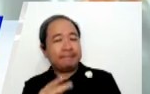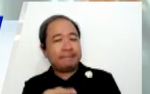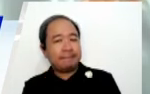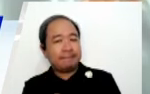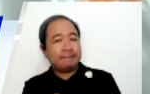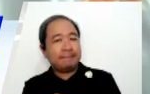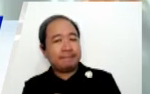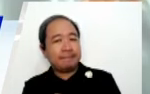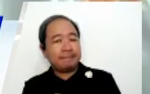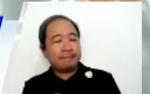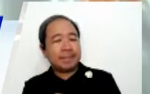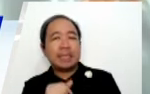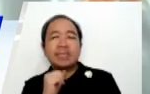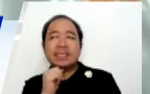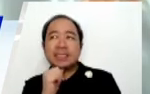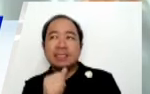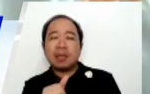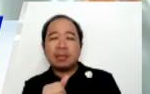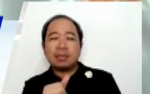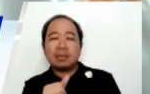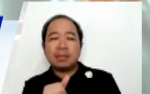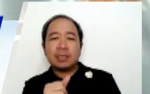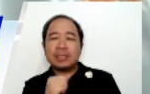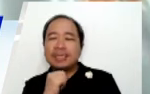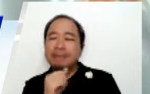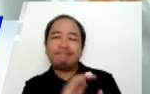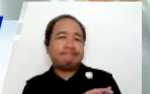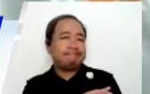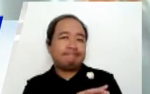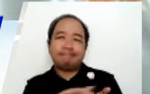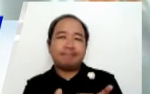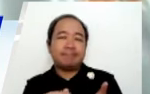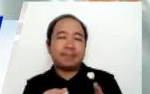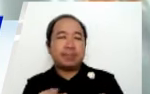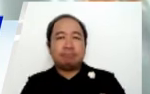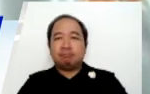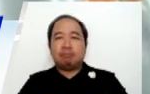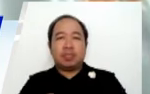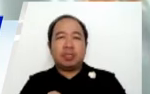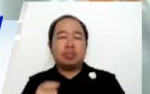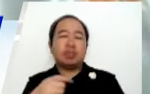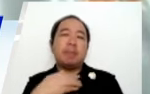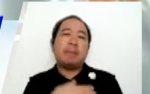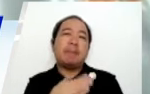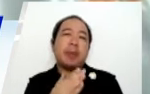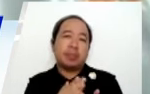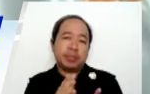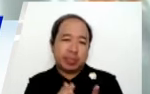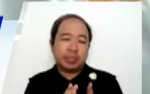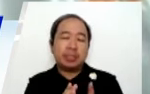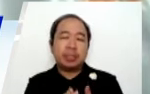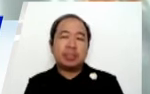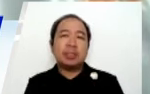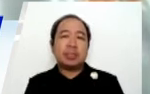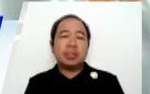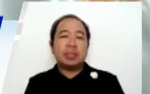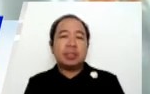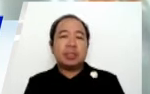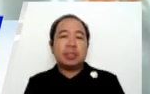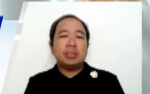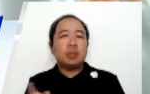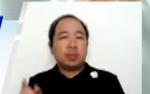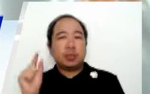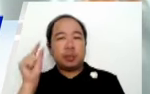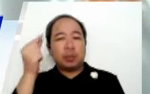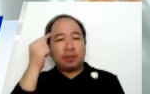hindi maayos yung pag-handle ng pera, ng budget ng gobyerno.